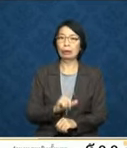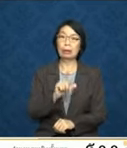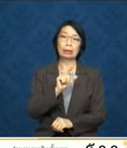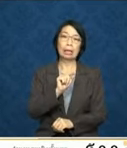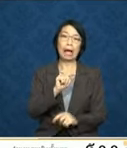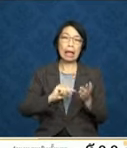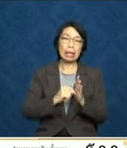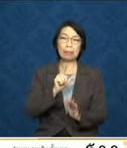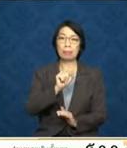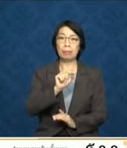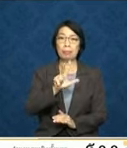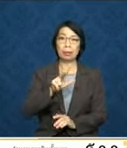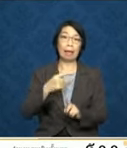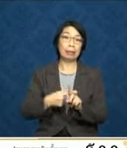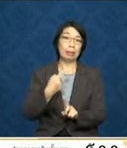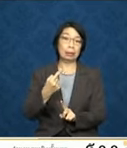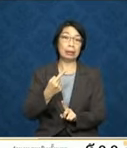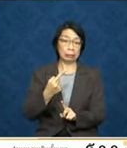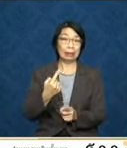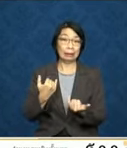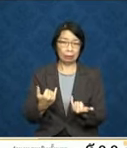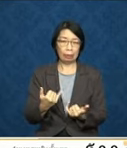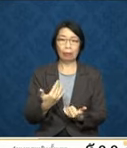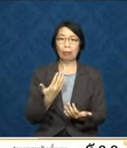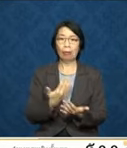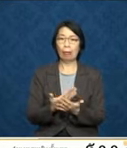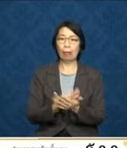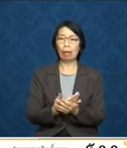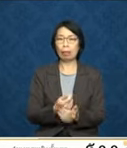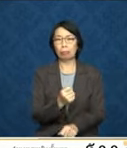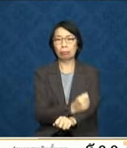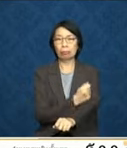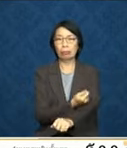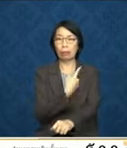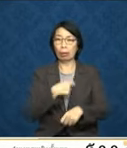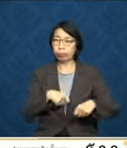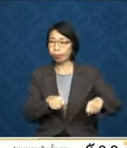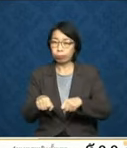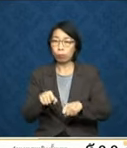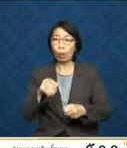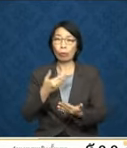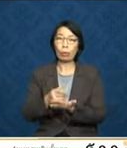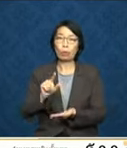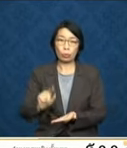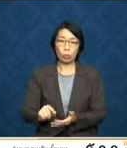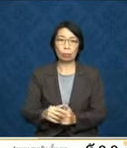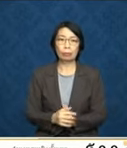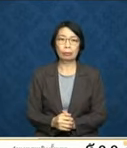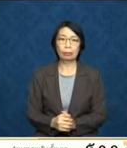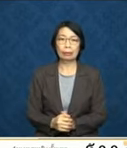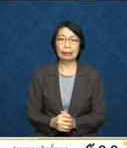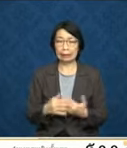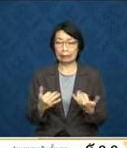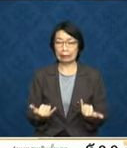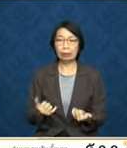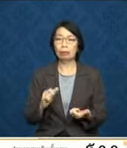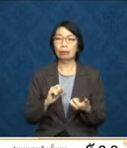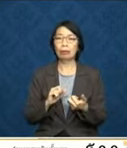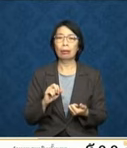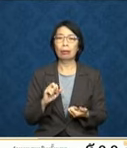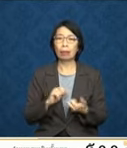าแต่ในการลดค่ารอบนี้นะคะก็ไม่ได้มีการไม่สามารถที่